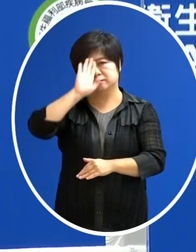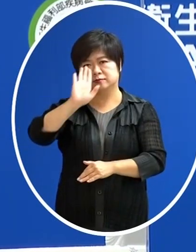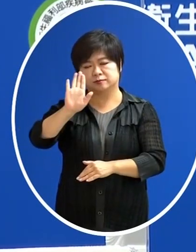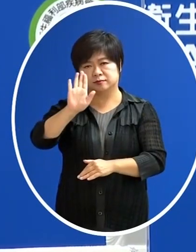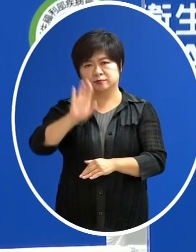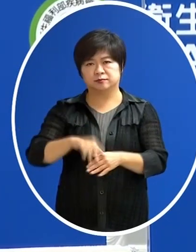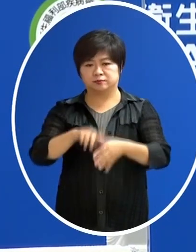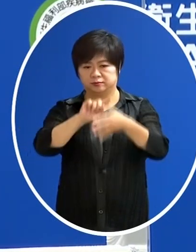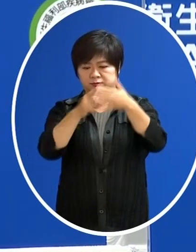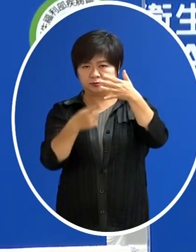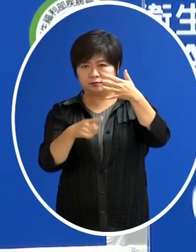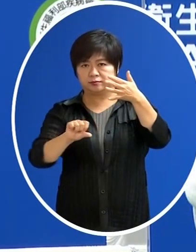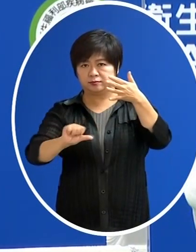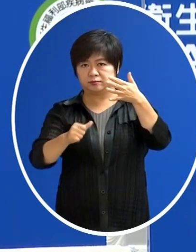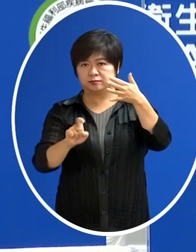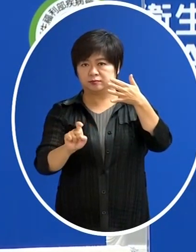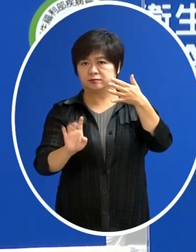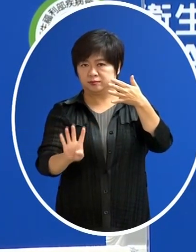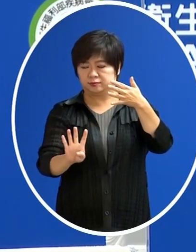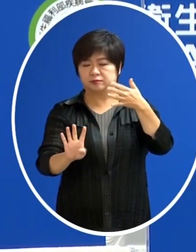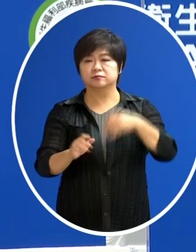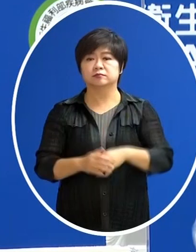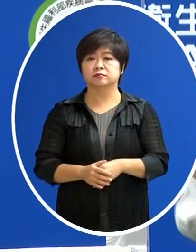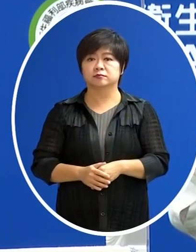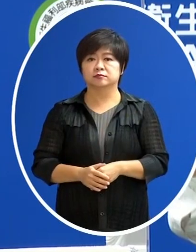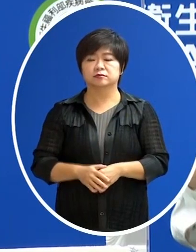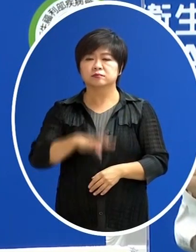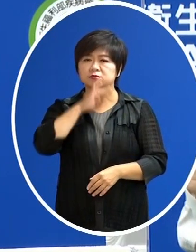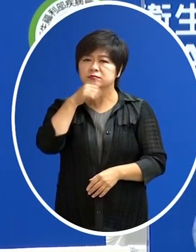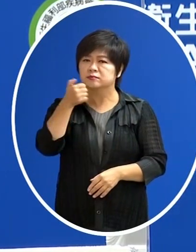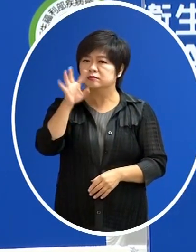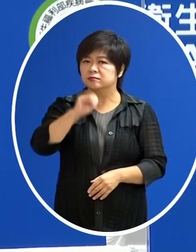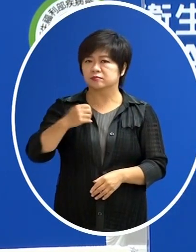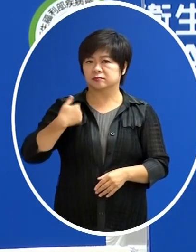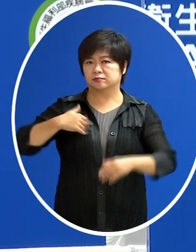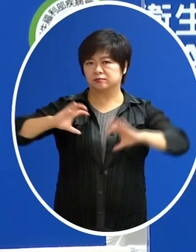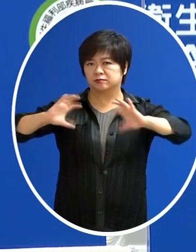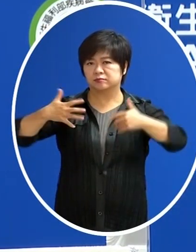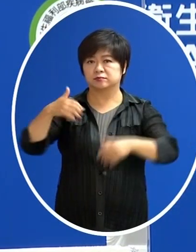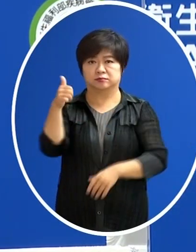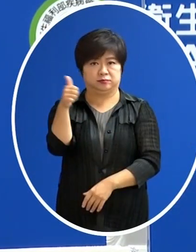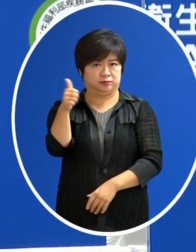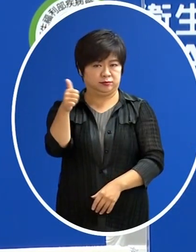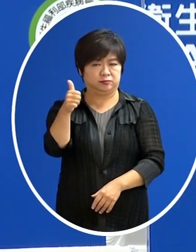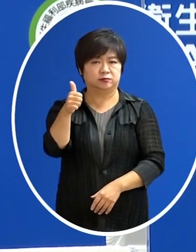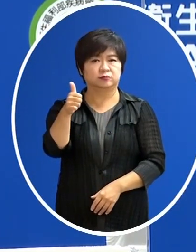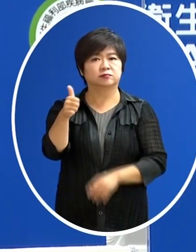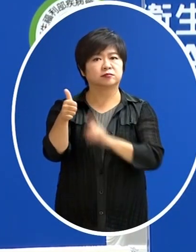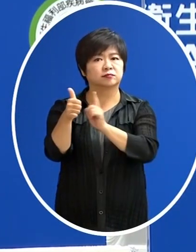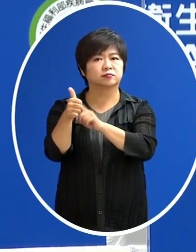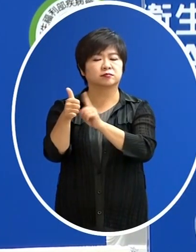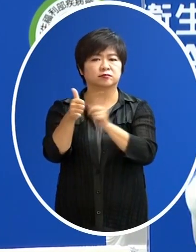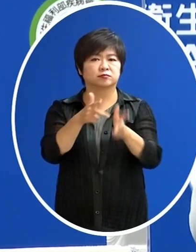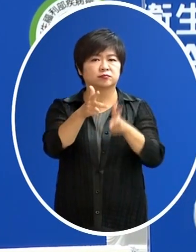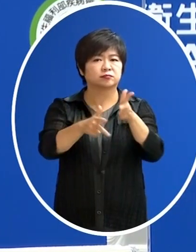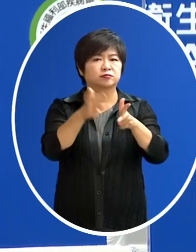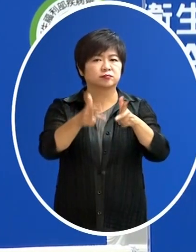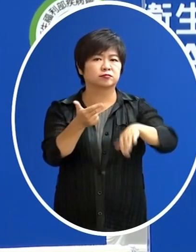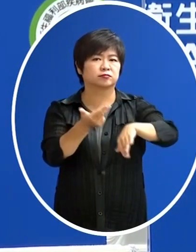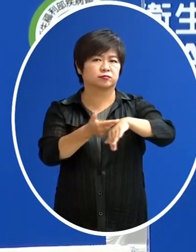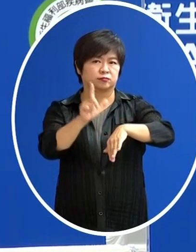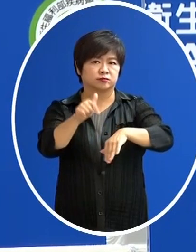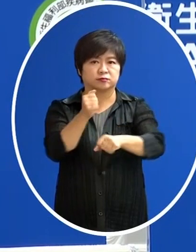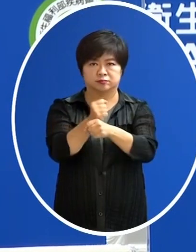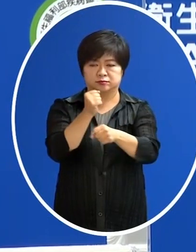第514案号哈，那是50多岁法国籍男性，哈，那制造业的技师